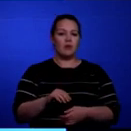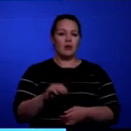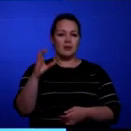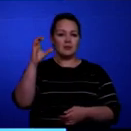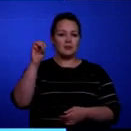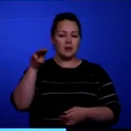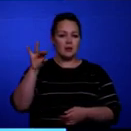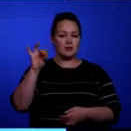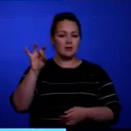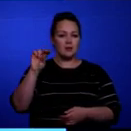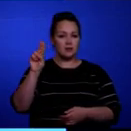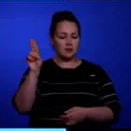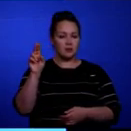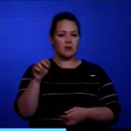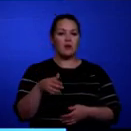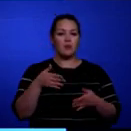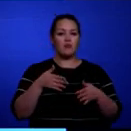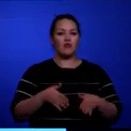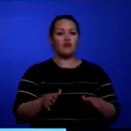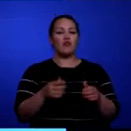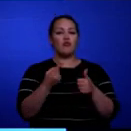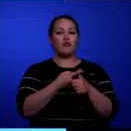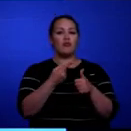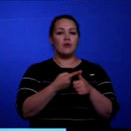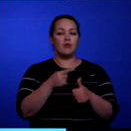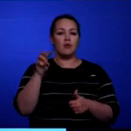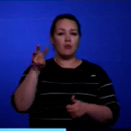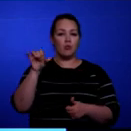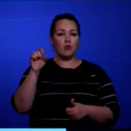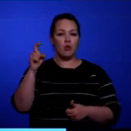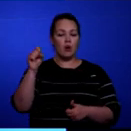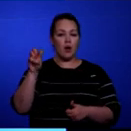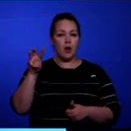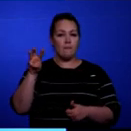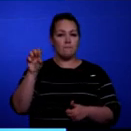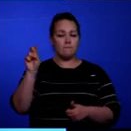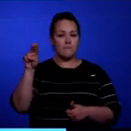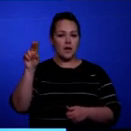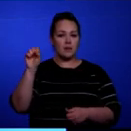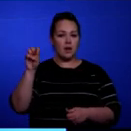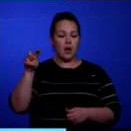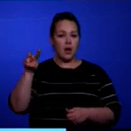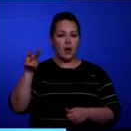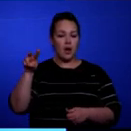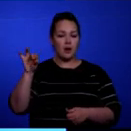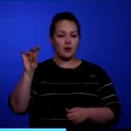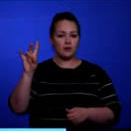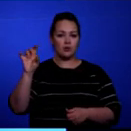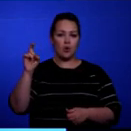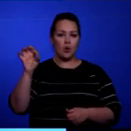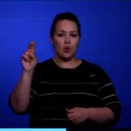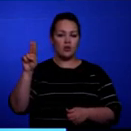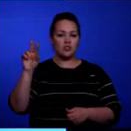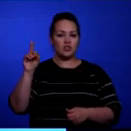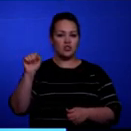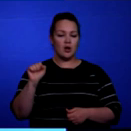ребят при рождении он получил имя мухаммад амин ходжа он родился в коканде а псевдоним у тимми